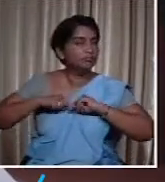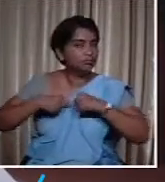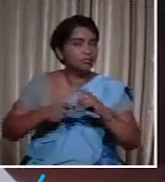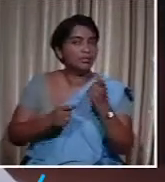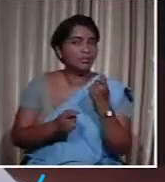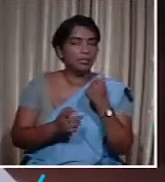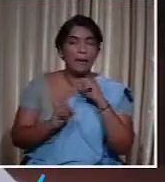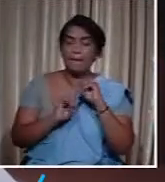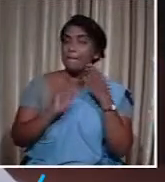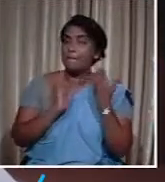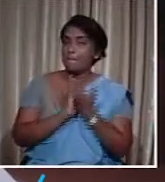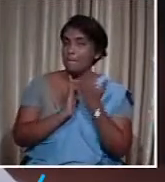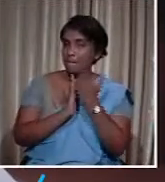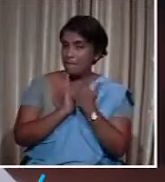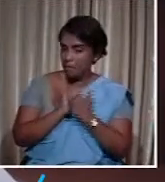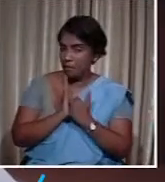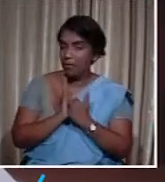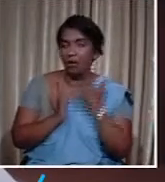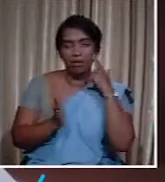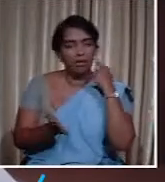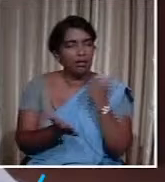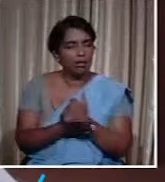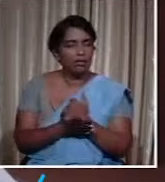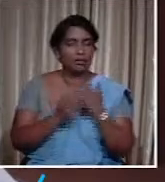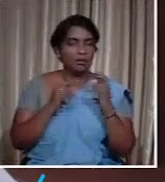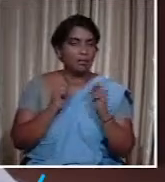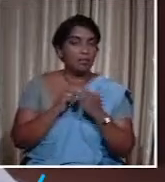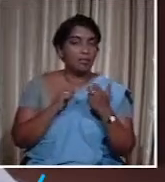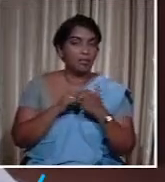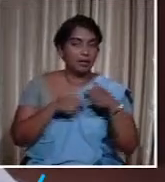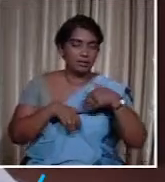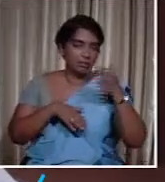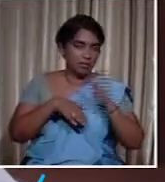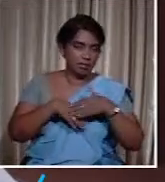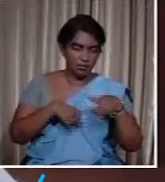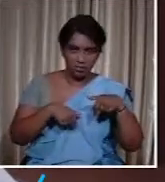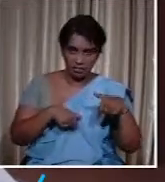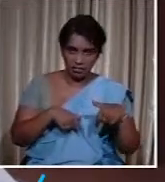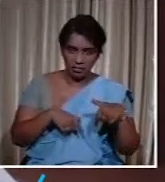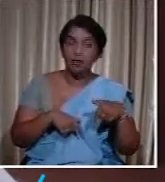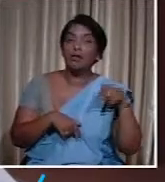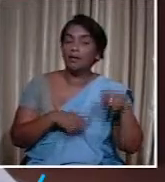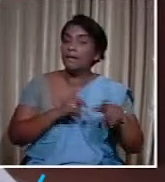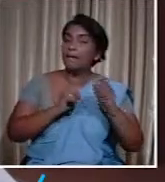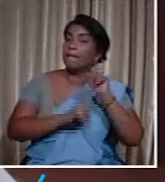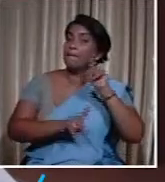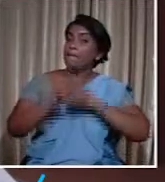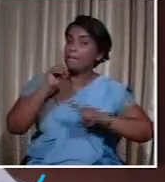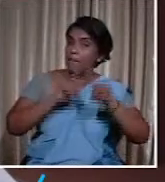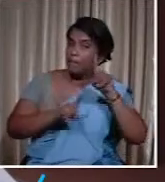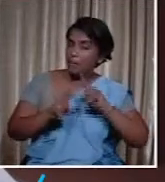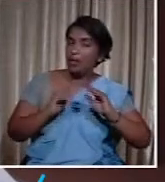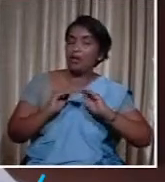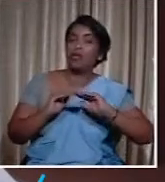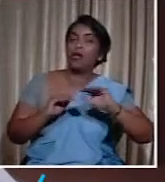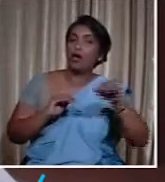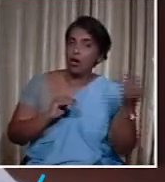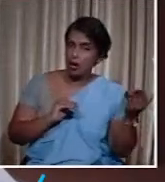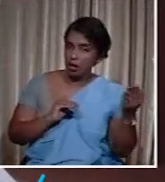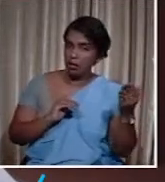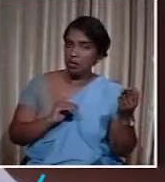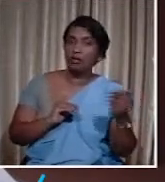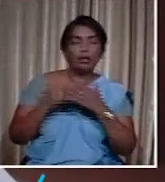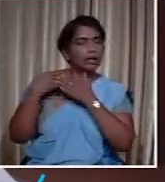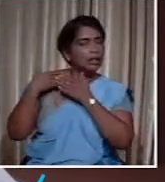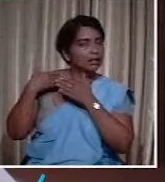आर्थिक प्रतिपत्ति बरपतल प्रति विपाक मुहन दिवंति बिना मे पार्लिमेंट मे पिटता